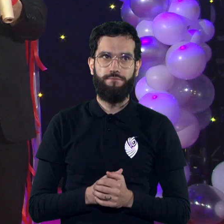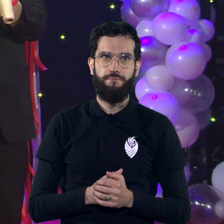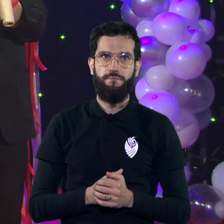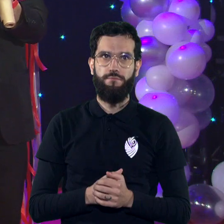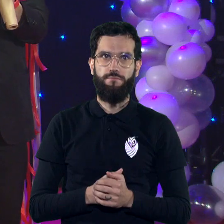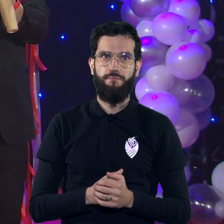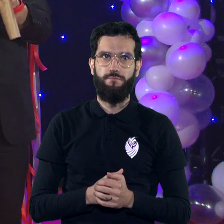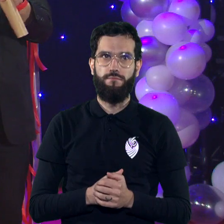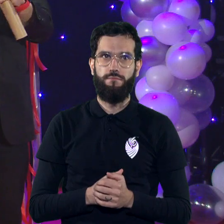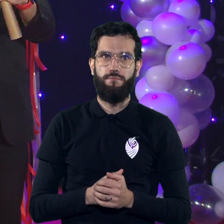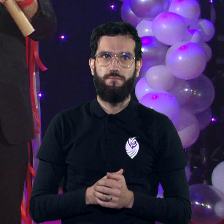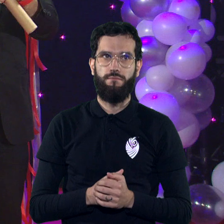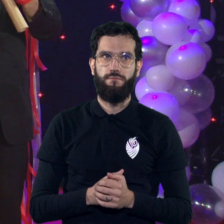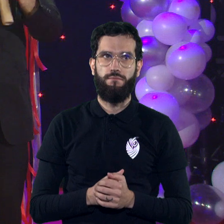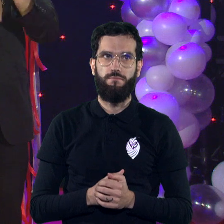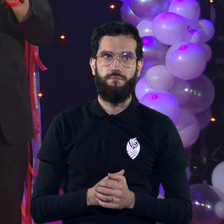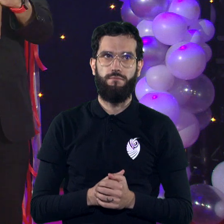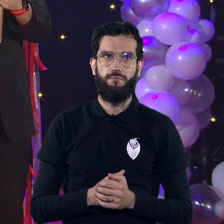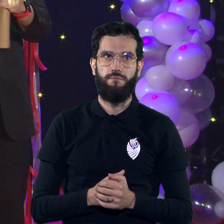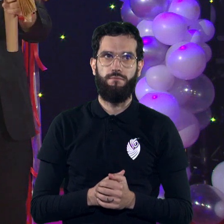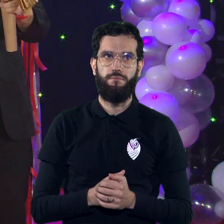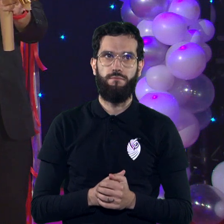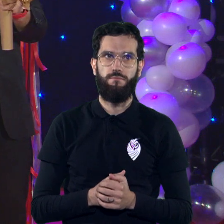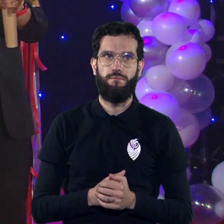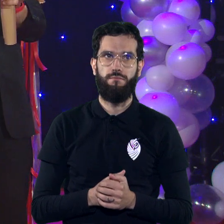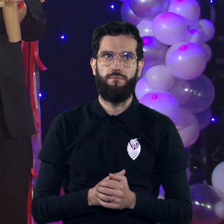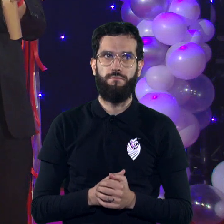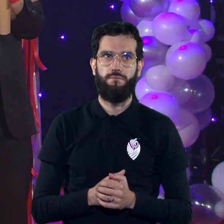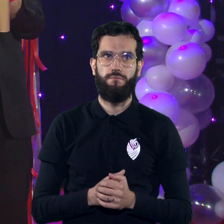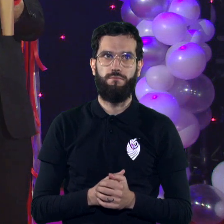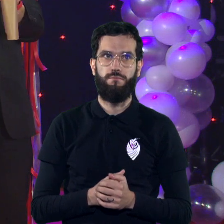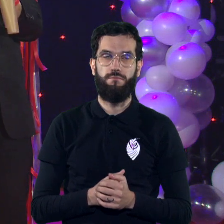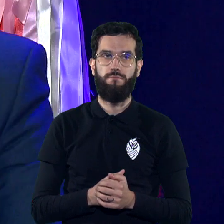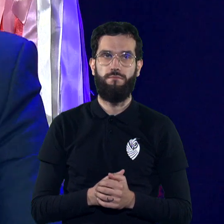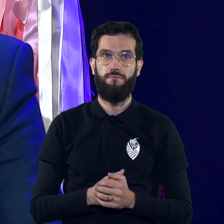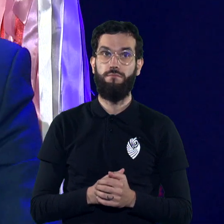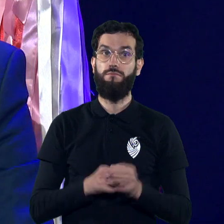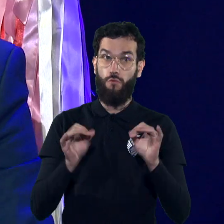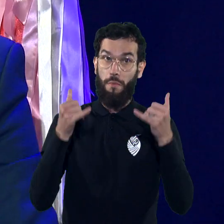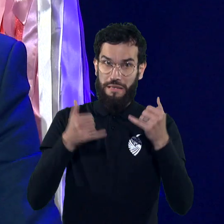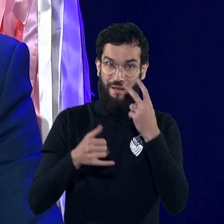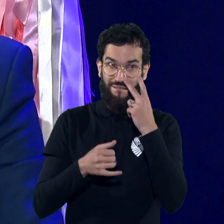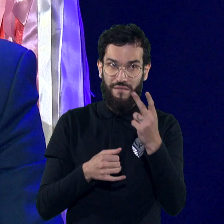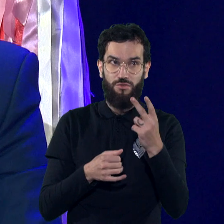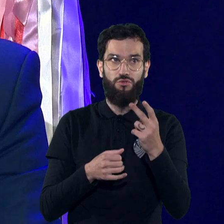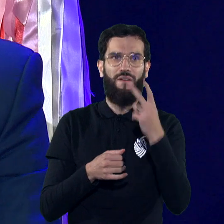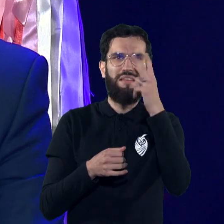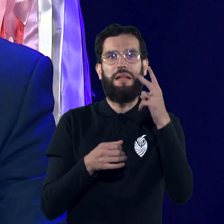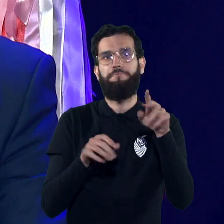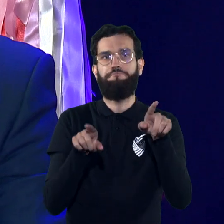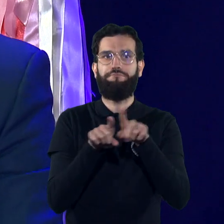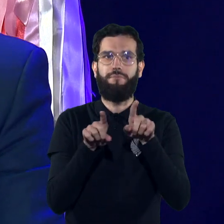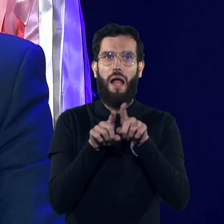prst. Strč prst, strč papier na pečenie. Tak, máme? Vznikne vám takýto... Ako keby malý